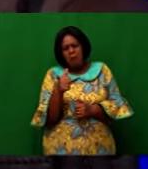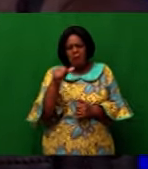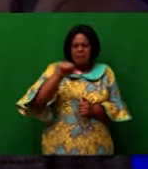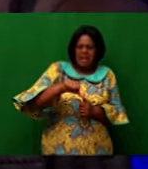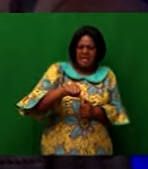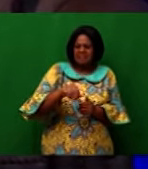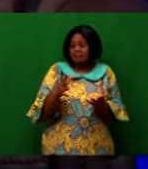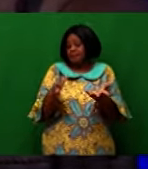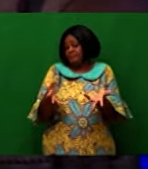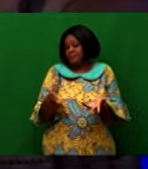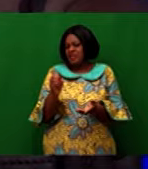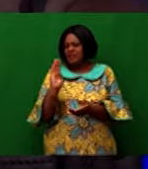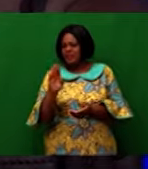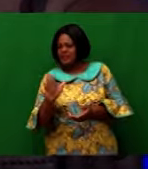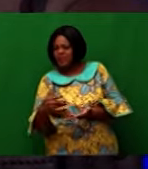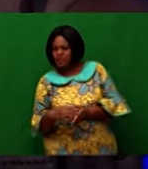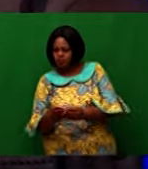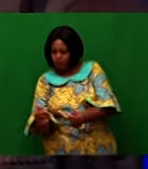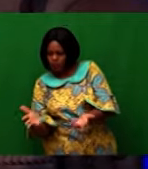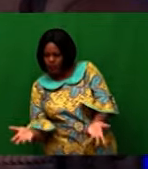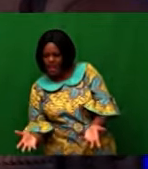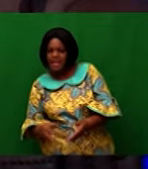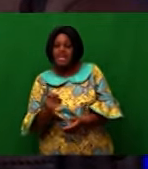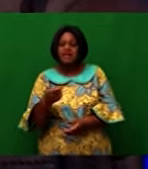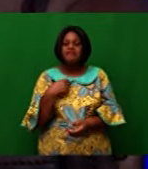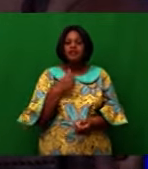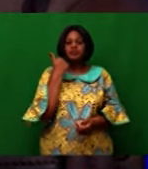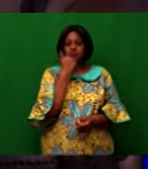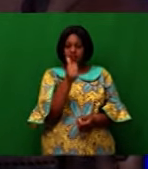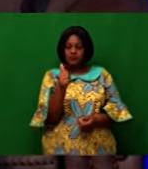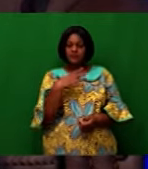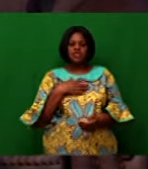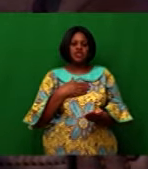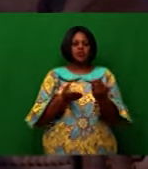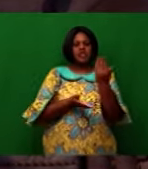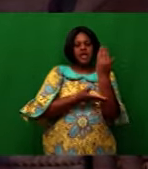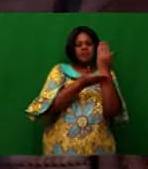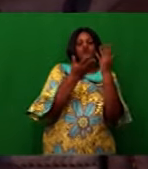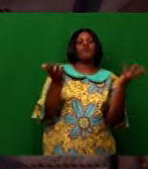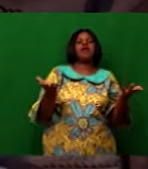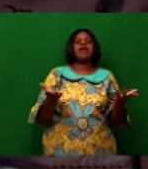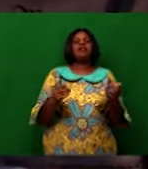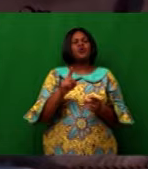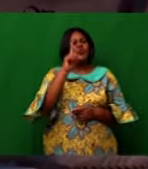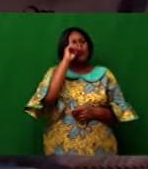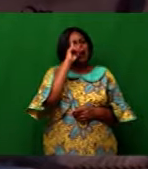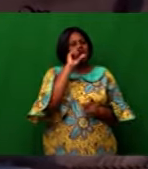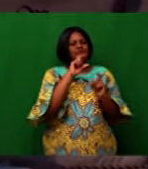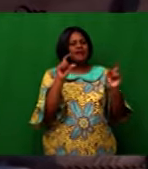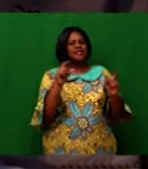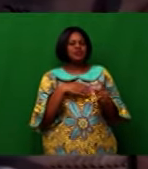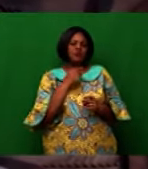kunaka togadzirisa papi ko kana zvakanatsa tosumudzira papi takuya kuchikuva shoko rimwe chete ramuda kukanda kumusha